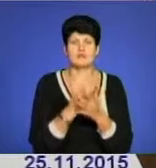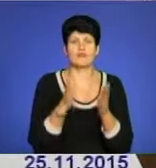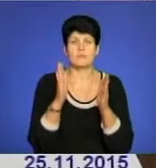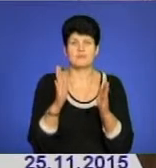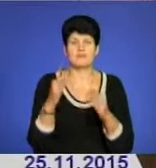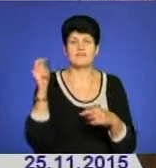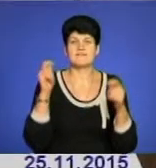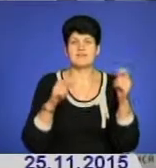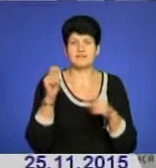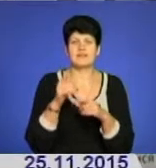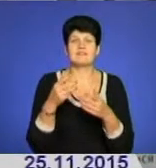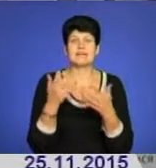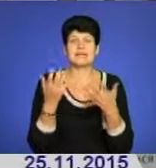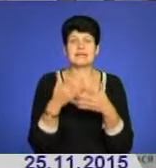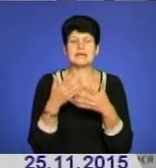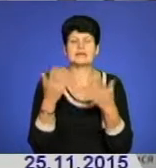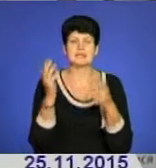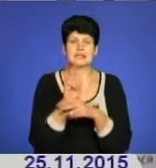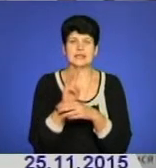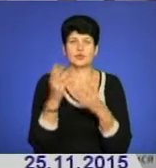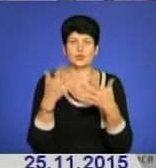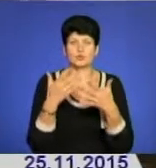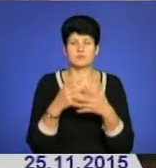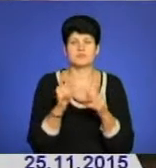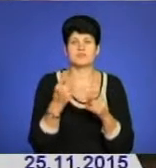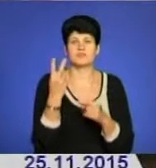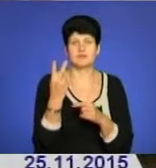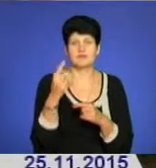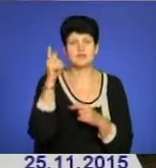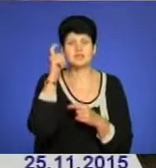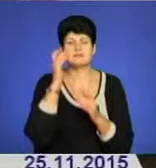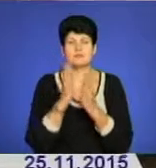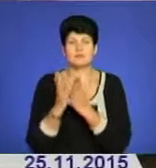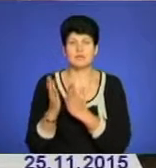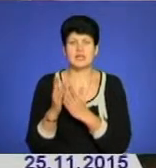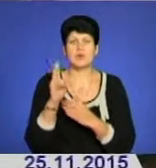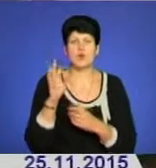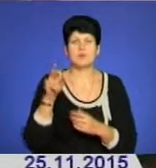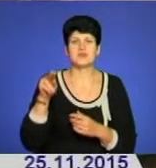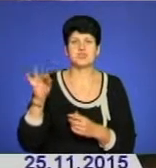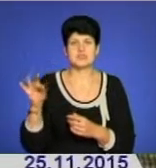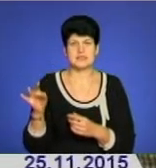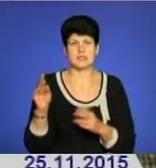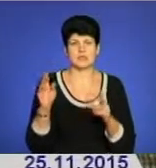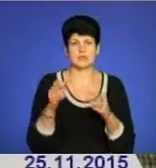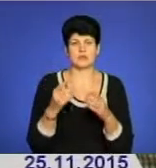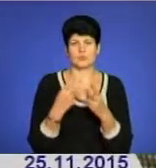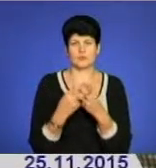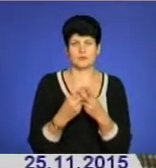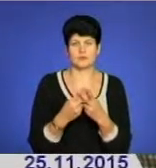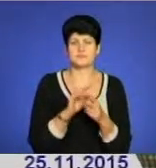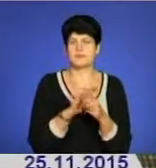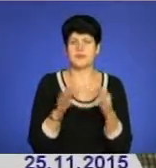деякі з них – у кіноклубах. Таких кіноклубів на Тернопільщині – два – Чортківській бібліотеці і Копичинецькій колонії. Де